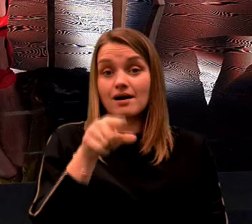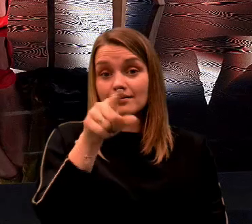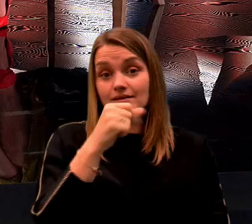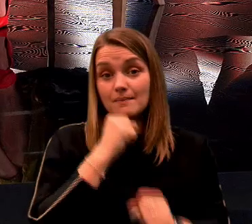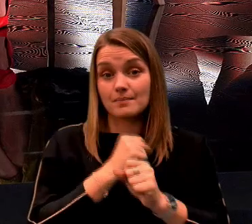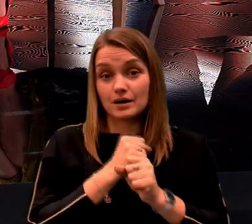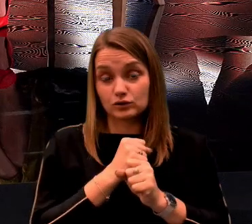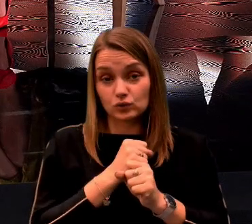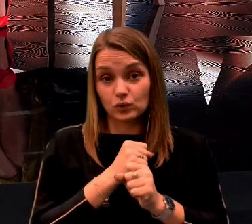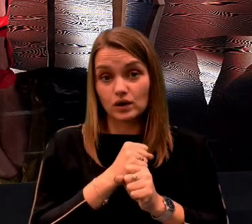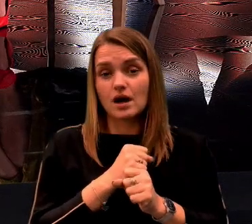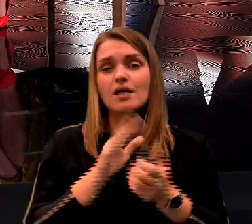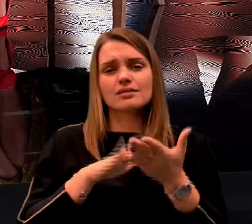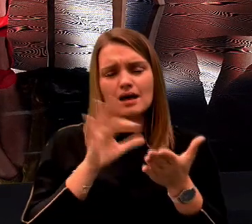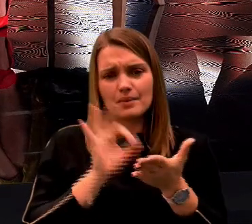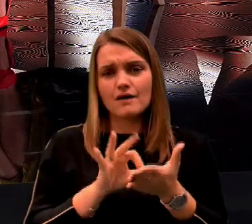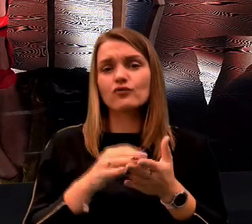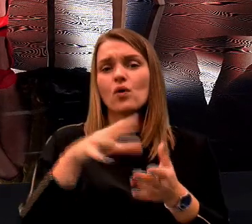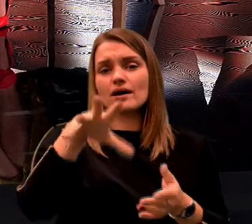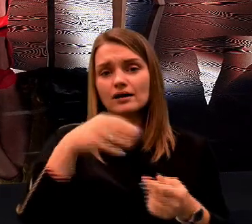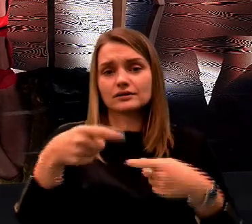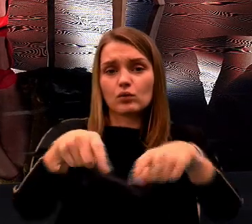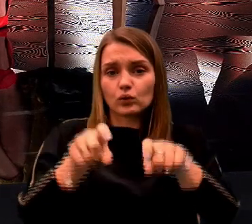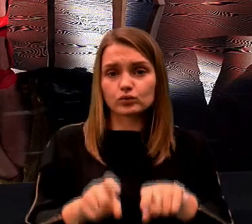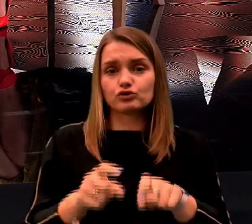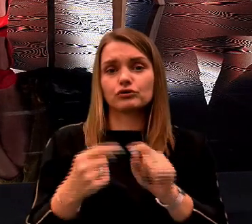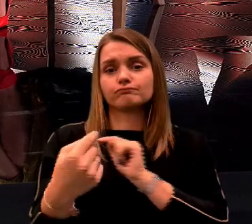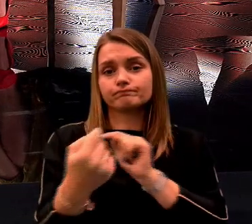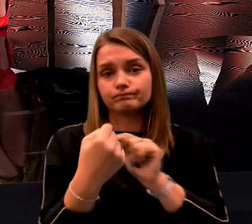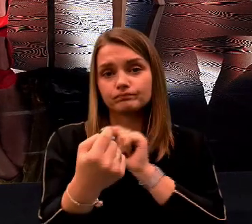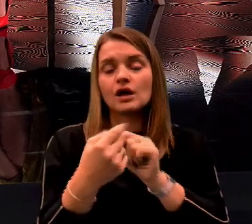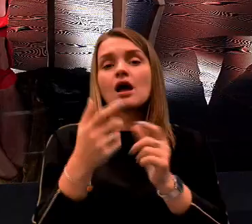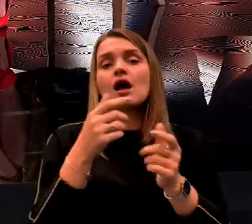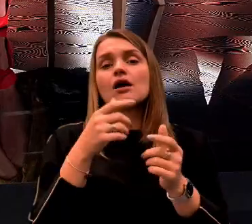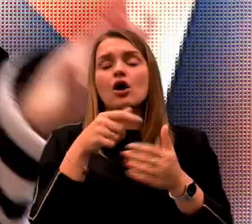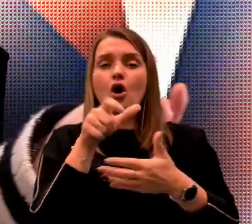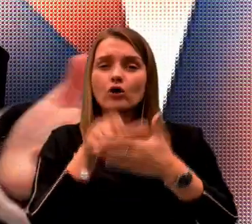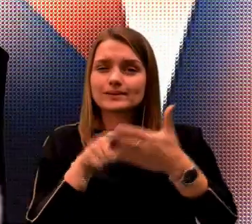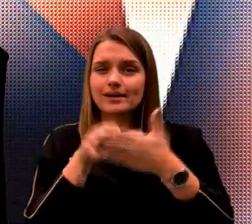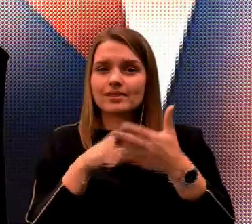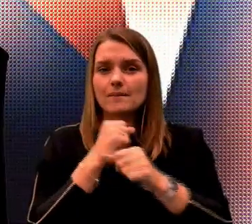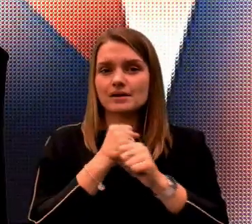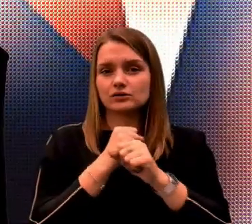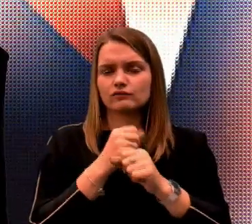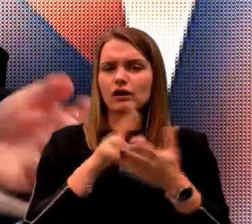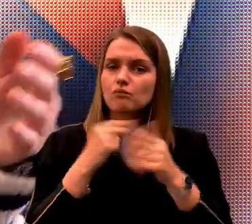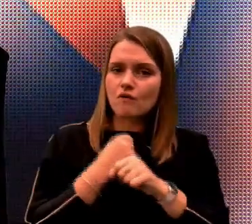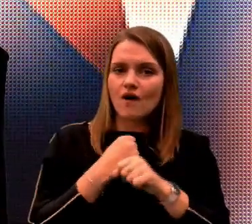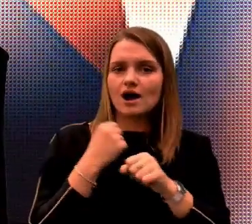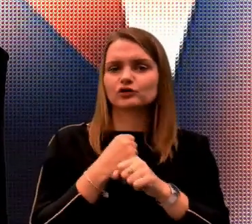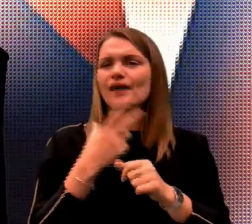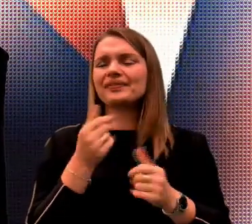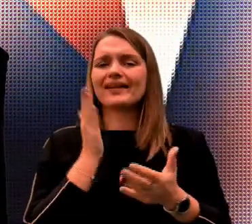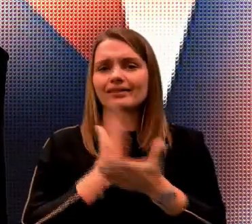byśmy wspólnie usiedli i pogadali, to się nazywa ocena pracownicza, ale tak na poważnie zrobiona, a nie tylko po to,